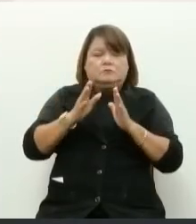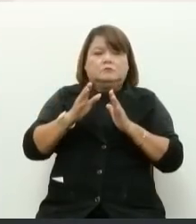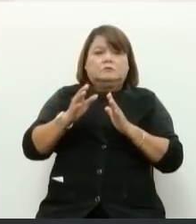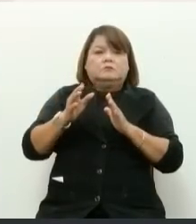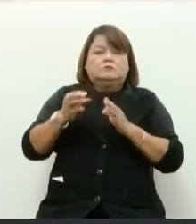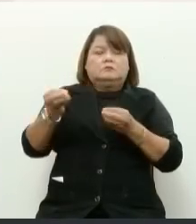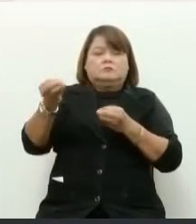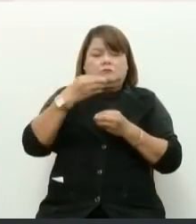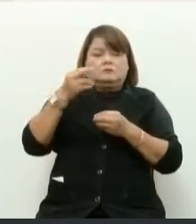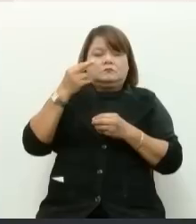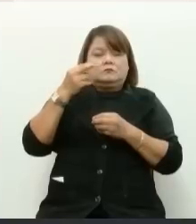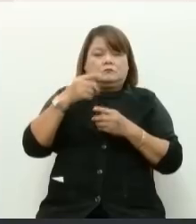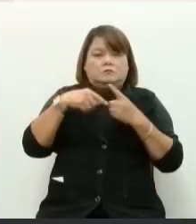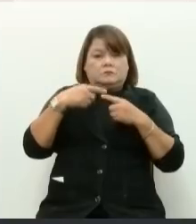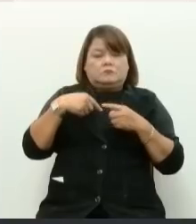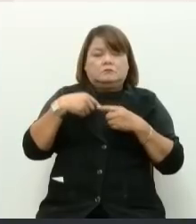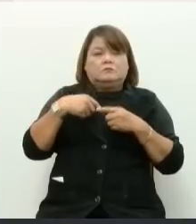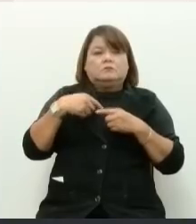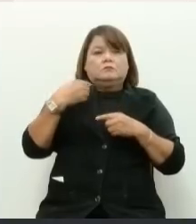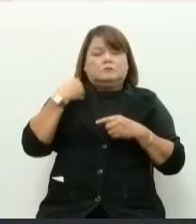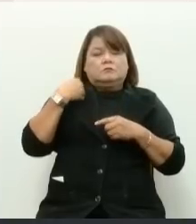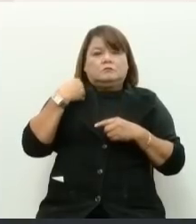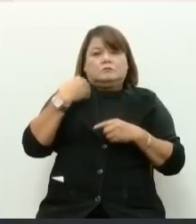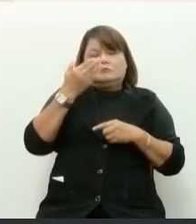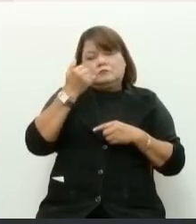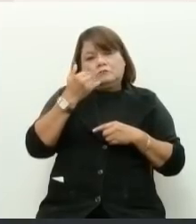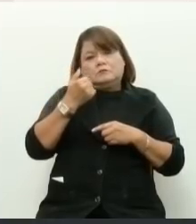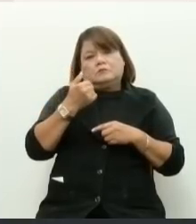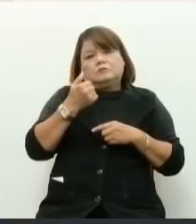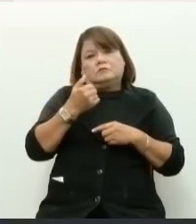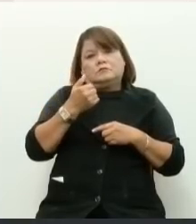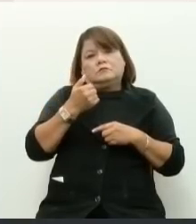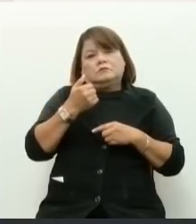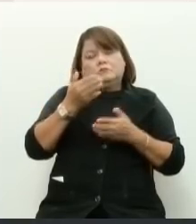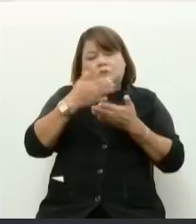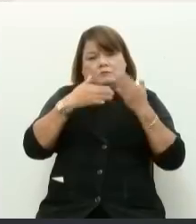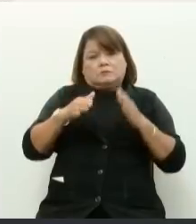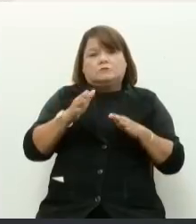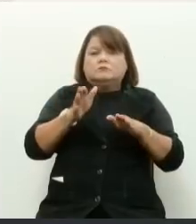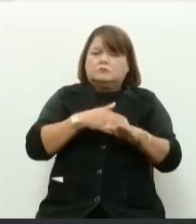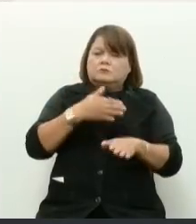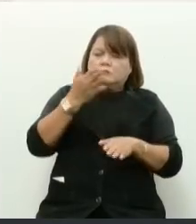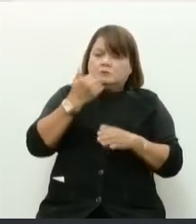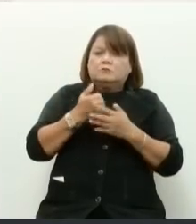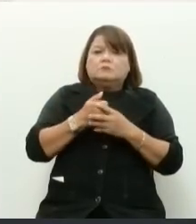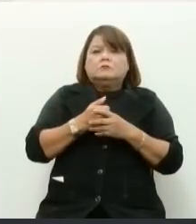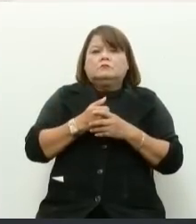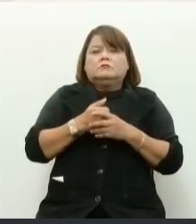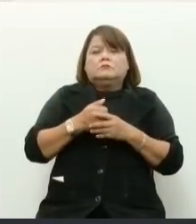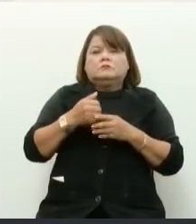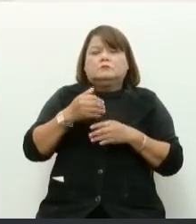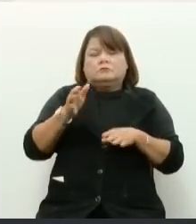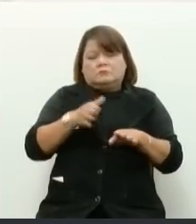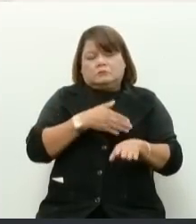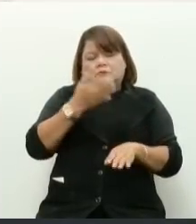ะครับแล้วก็บอกว่าแล้วทำไมอะไรบางคนช้าหรือไม่ช้านะครับที่ช้าในเรียนตร